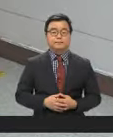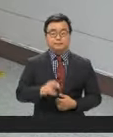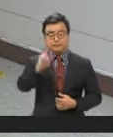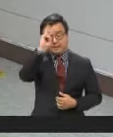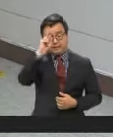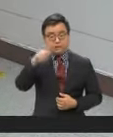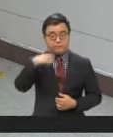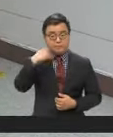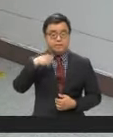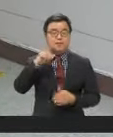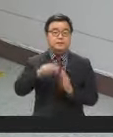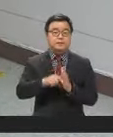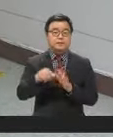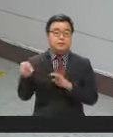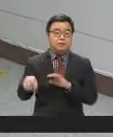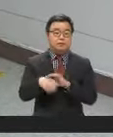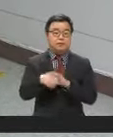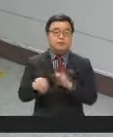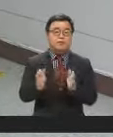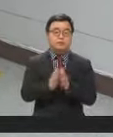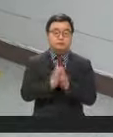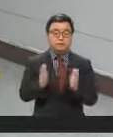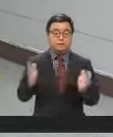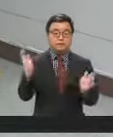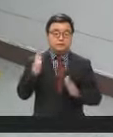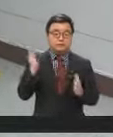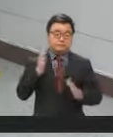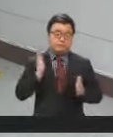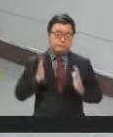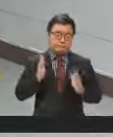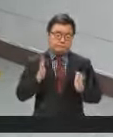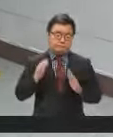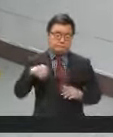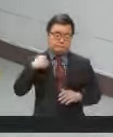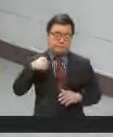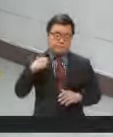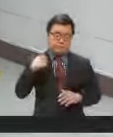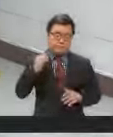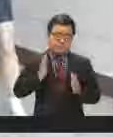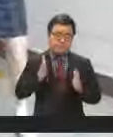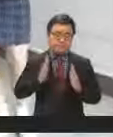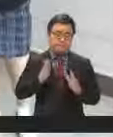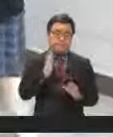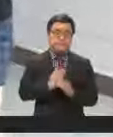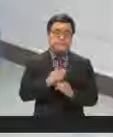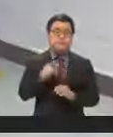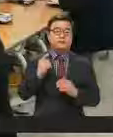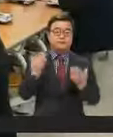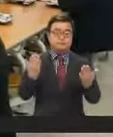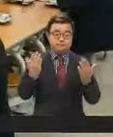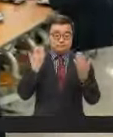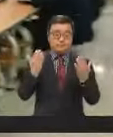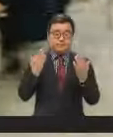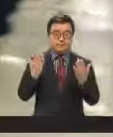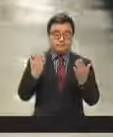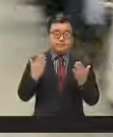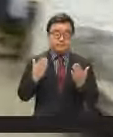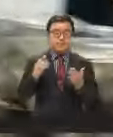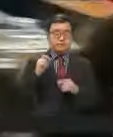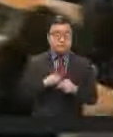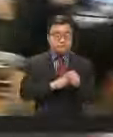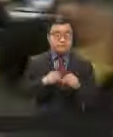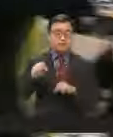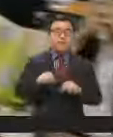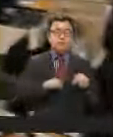점심시간, 종이 울리자마자 학생들은 급식소로 뛰어갑니다. 이 학교에서는 수다날 캠페인을